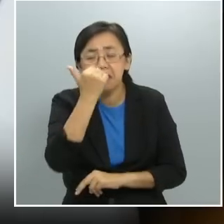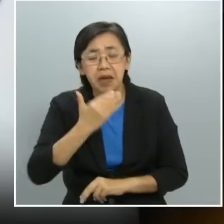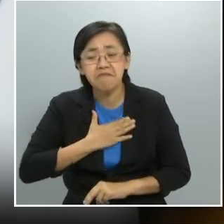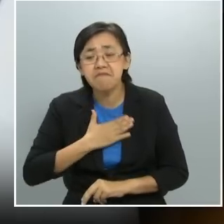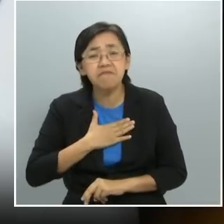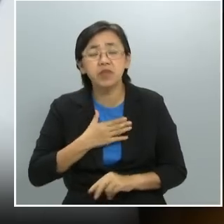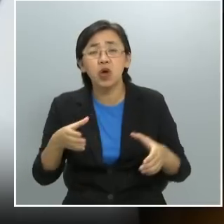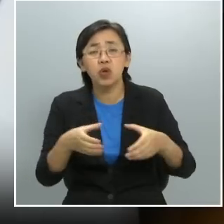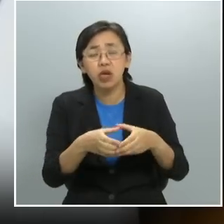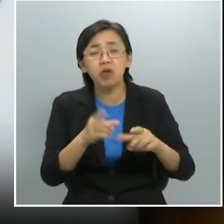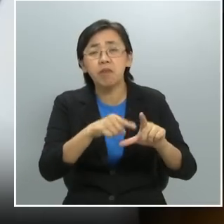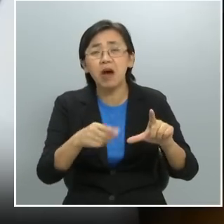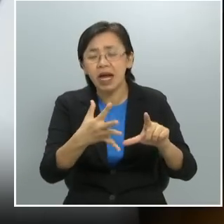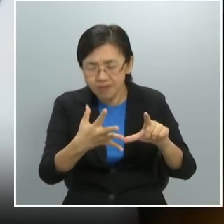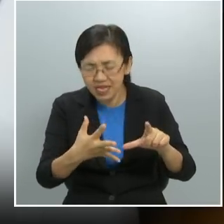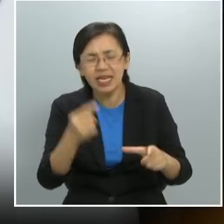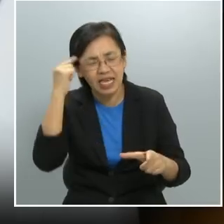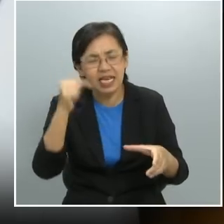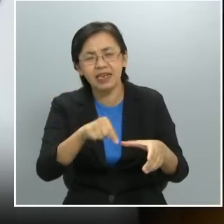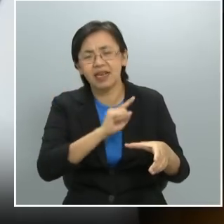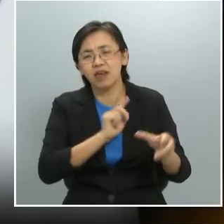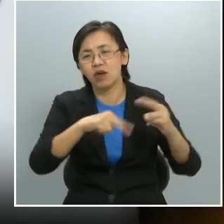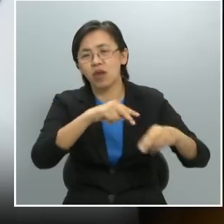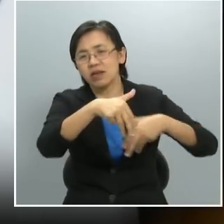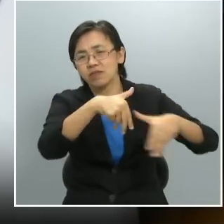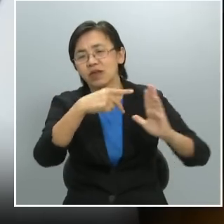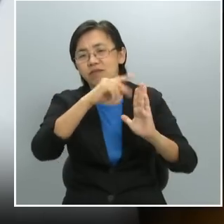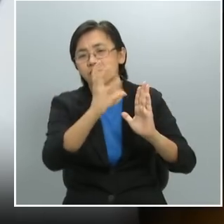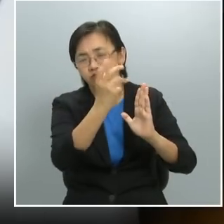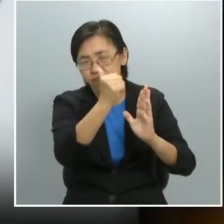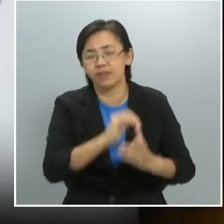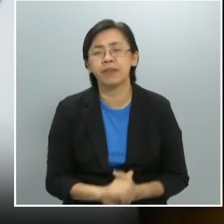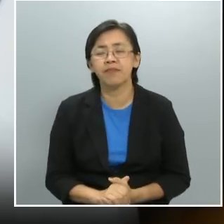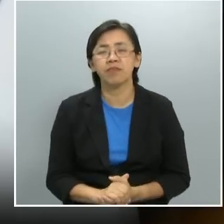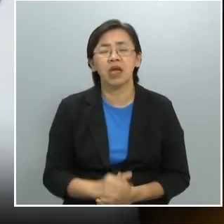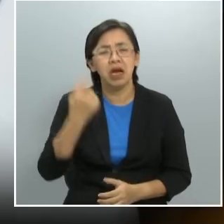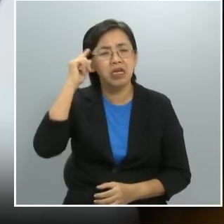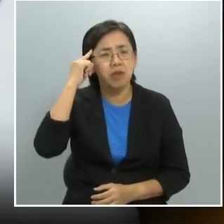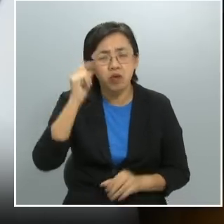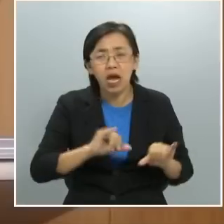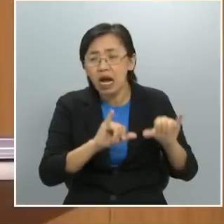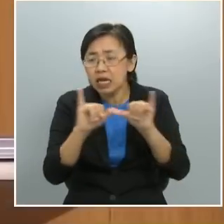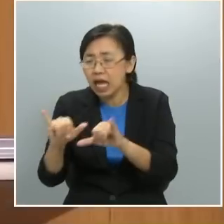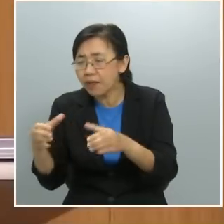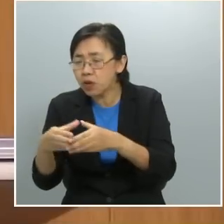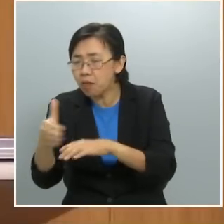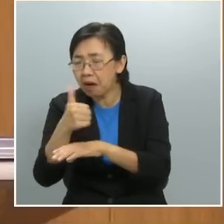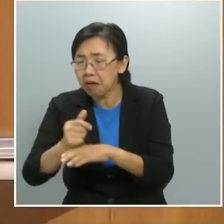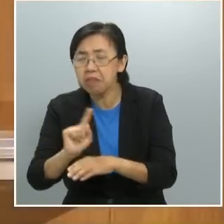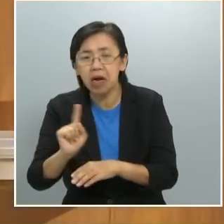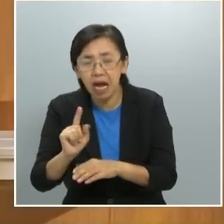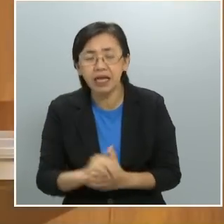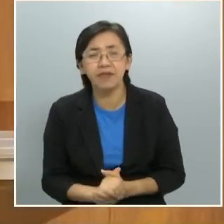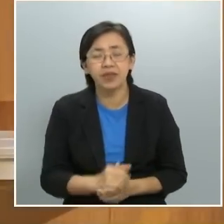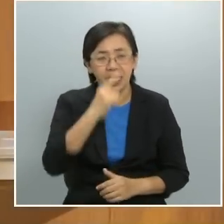องอยู่ในพรรคก้าวไกล เจ้าตัวยังไม่ได้บอกนะครับว่าตัดสินใจจะไปสังกัดพรรคการเมือง1พรรคการเมืองใดระหว่างไทยส